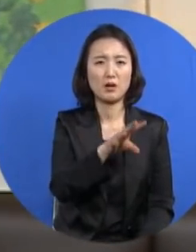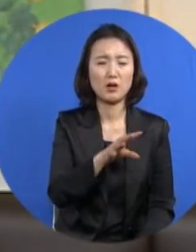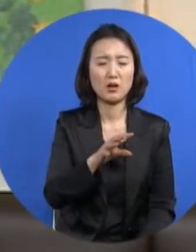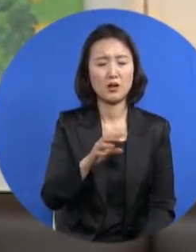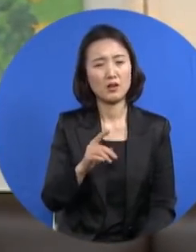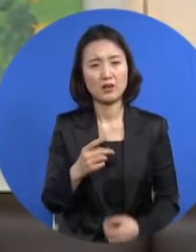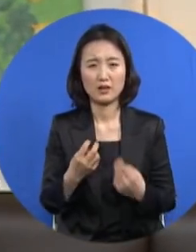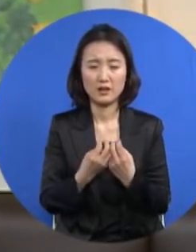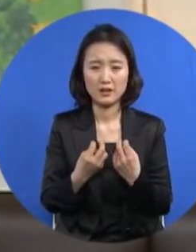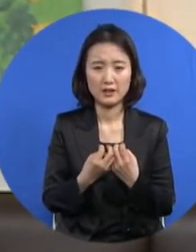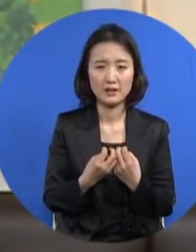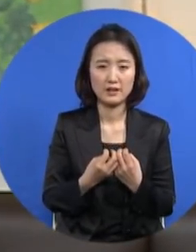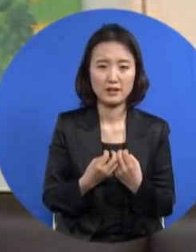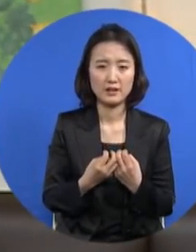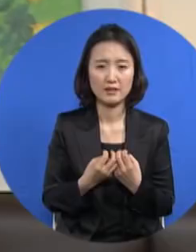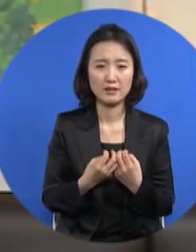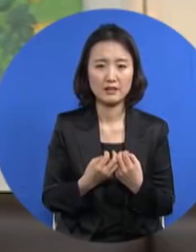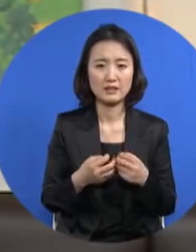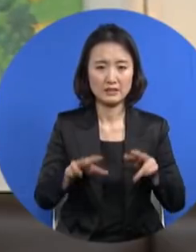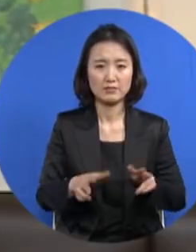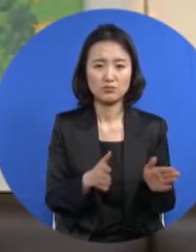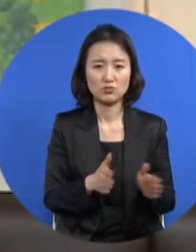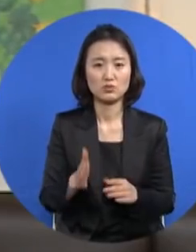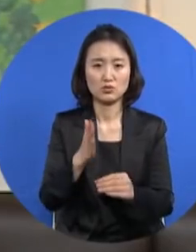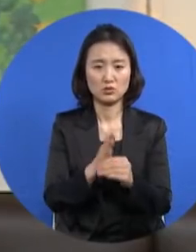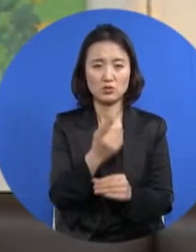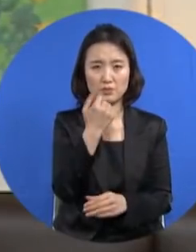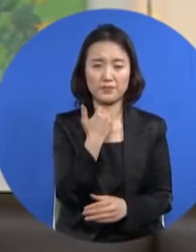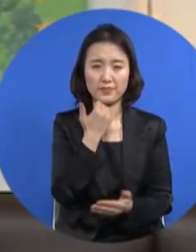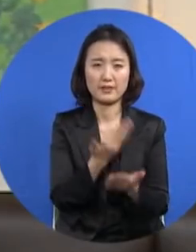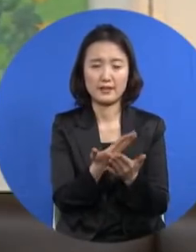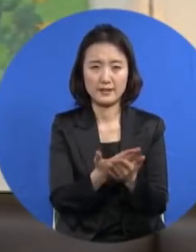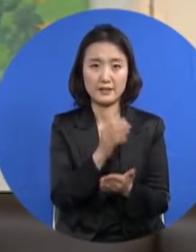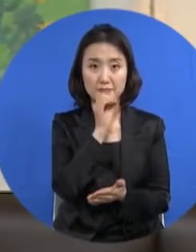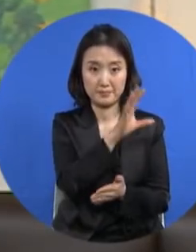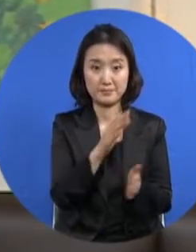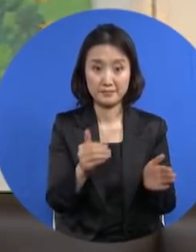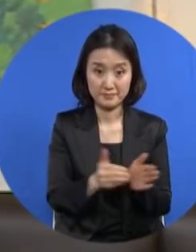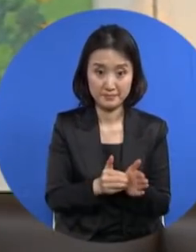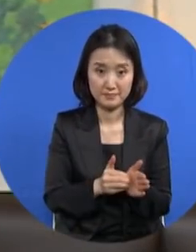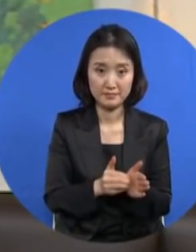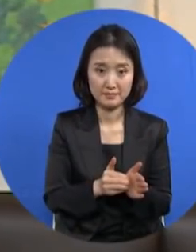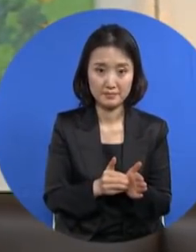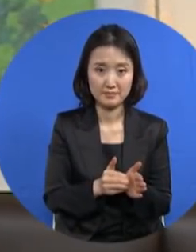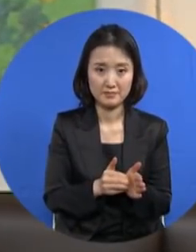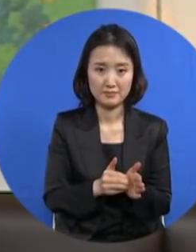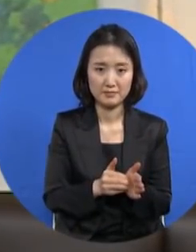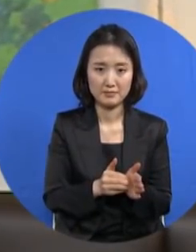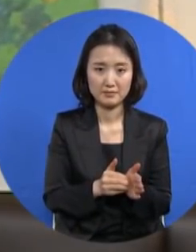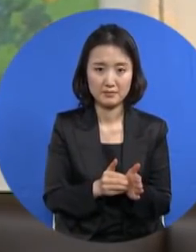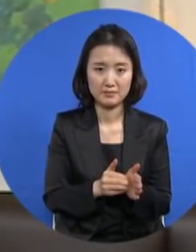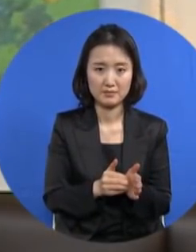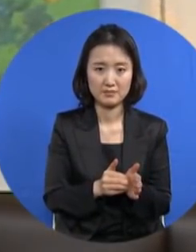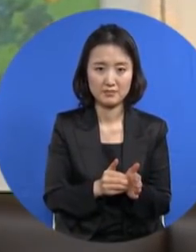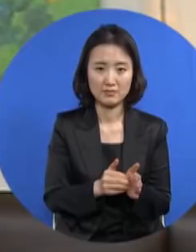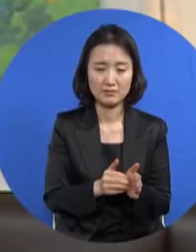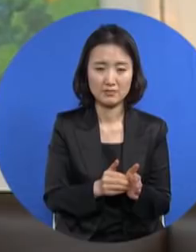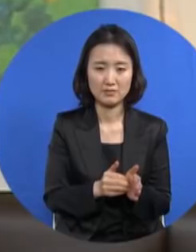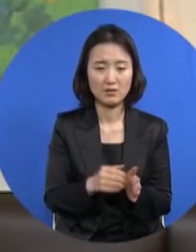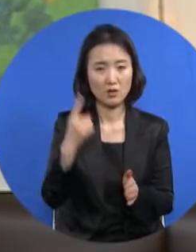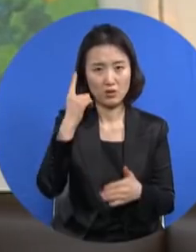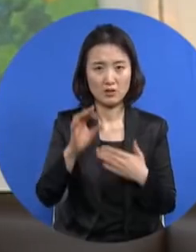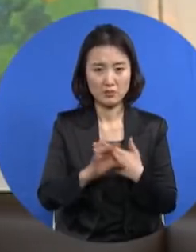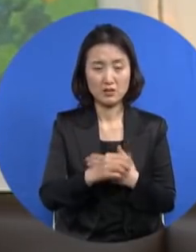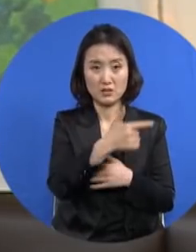좀 그렇고 그래서 제가 지금 준비 중이니까 기다려달라고 그래서 그렇게 좀 에피소드가 있는데요. 왜냐하면